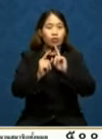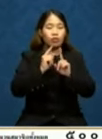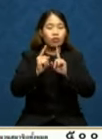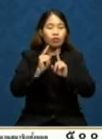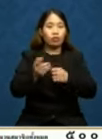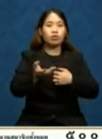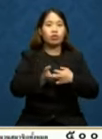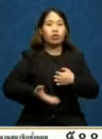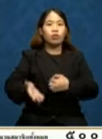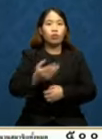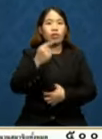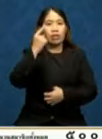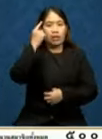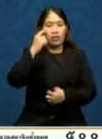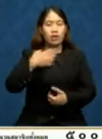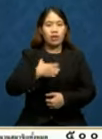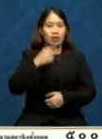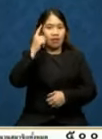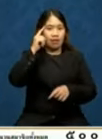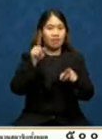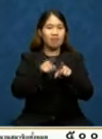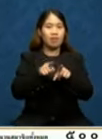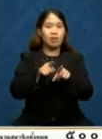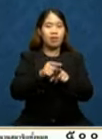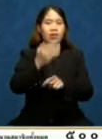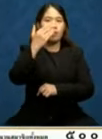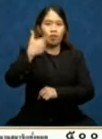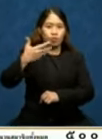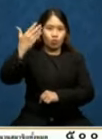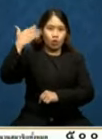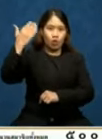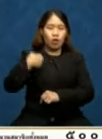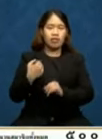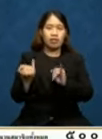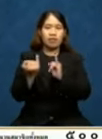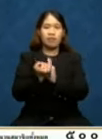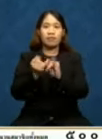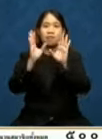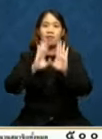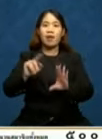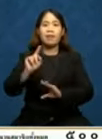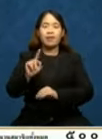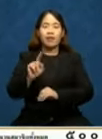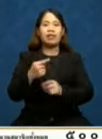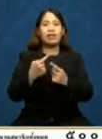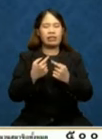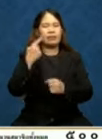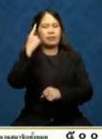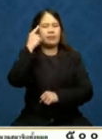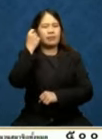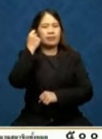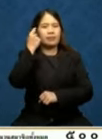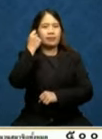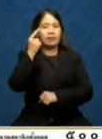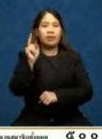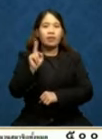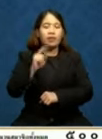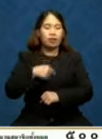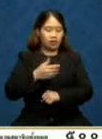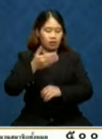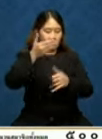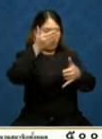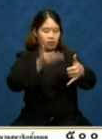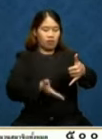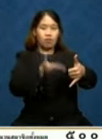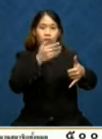อาจจะยังไม่เห็นด้วยอยู่ว่าแต่ก่อนแต่เดิมเนี่ยเคยชินมาอย่างไรเป็นอย่างนั้นครับและเข้าใจว่าครับปรมาจารย์